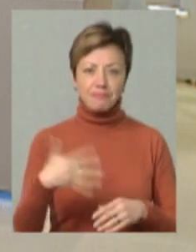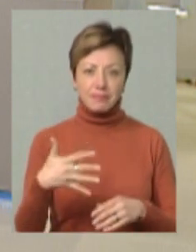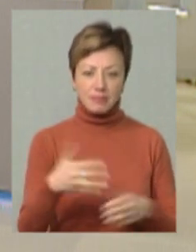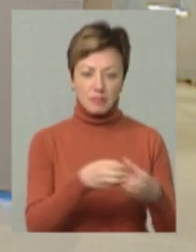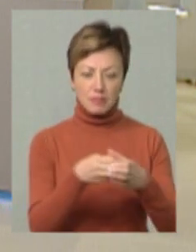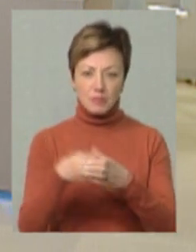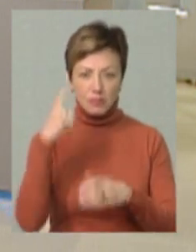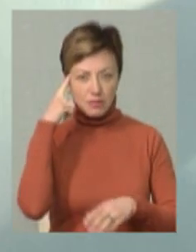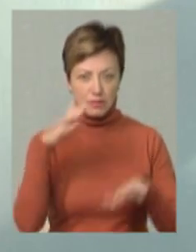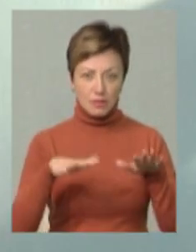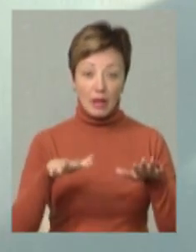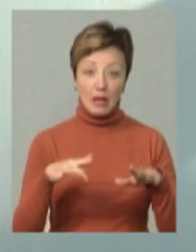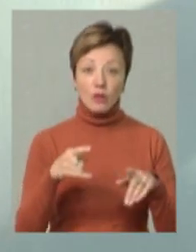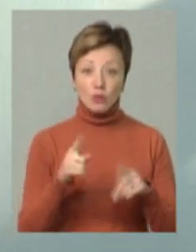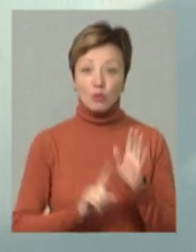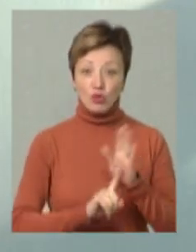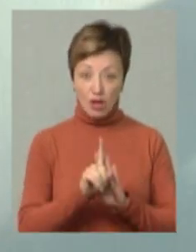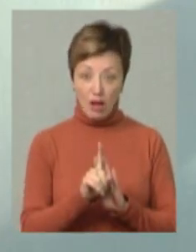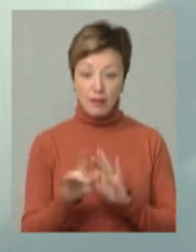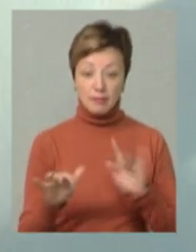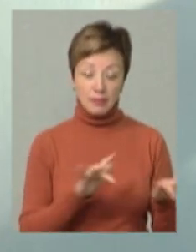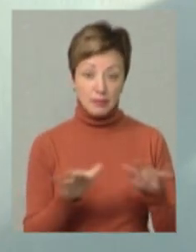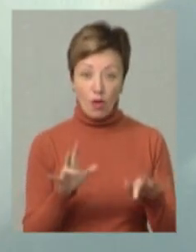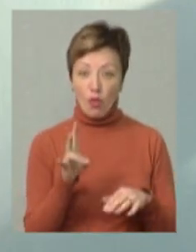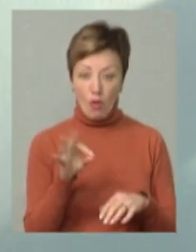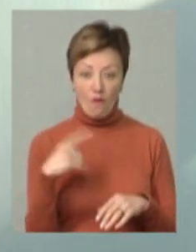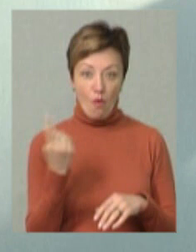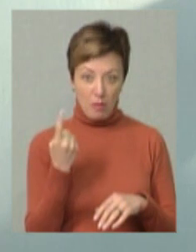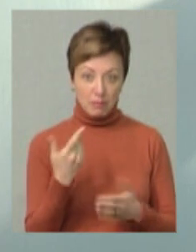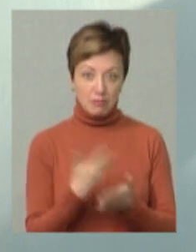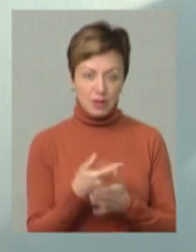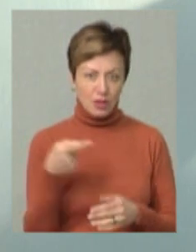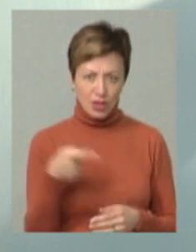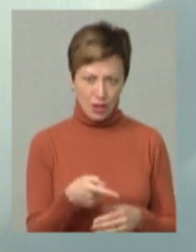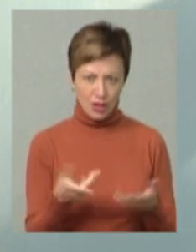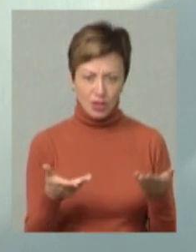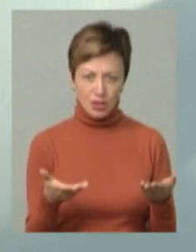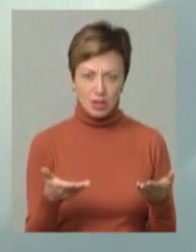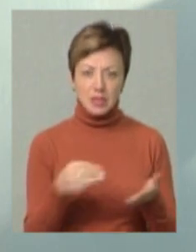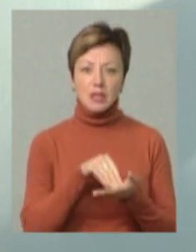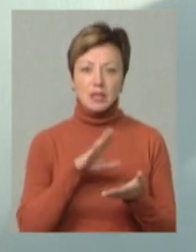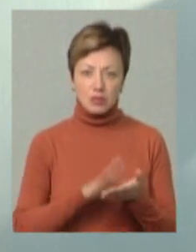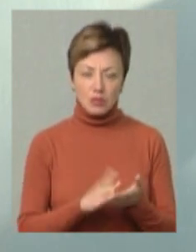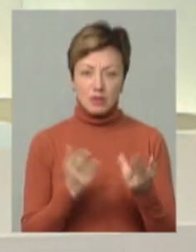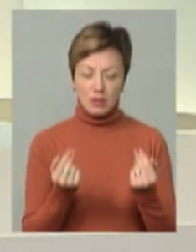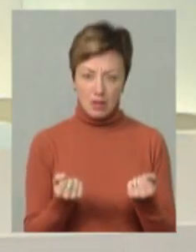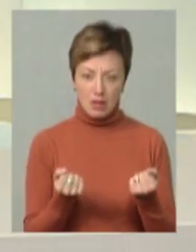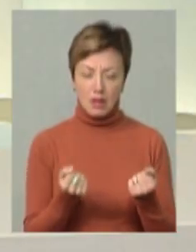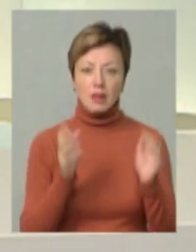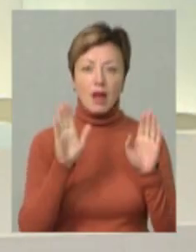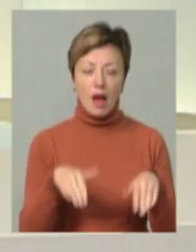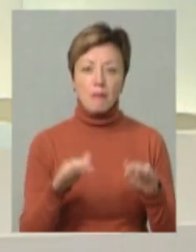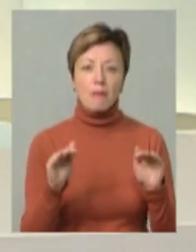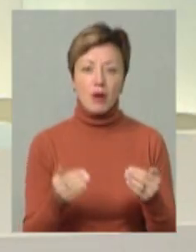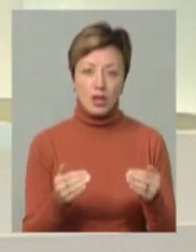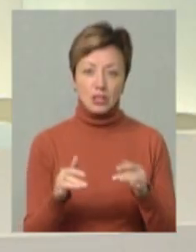Угу. Ну, власне, це ті, які вже заворушилися, або, але ж в області все одно близько 1000 громад. Зареєстрованих, так. Так, так. Ну, нехай навіть